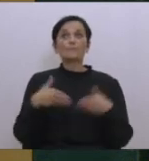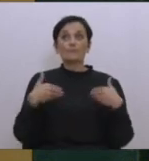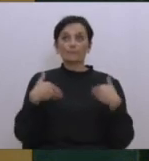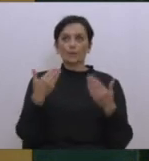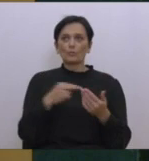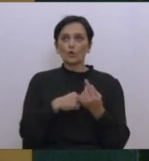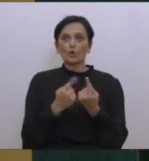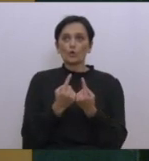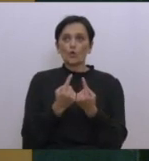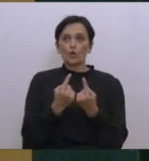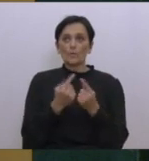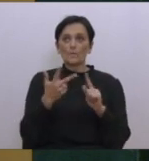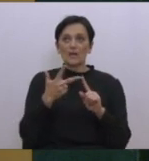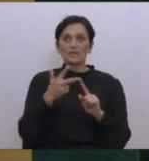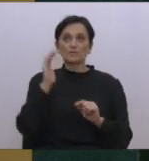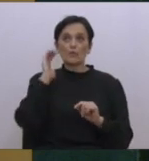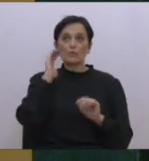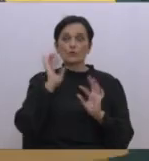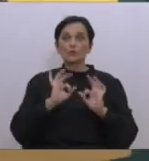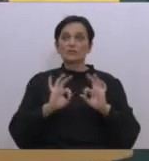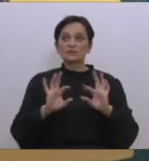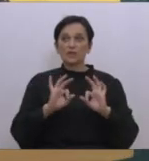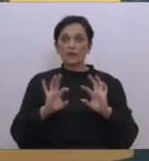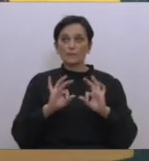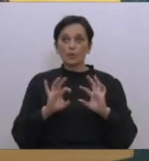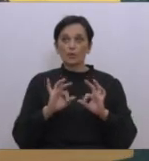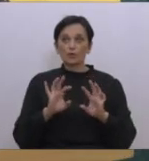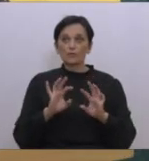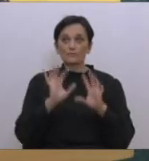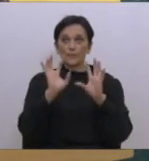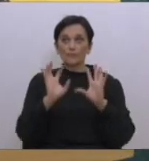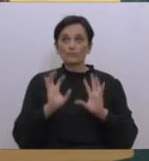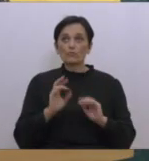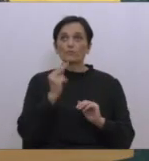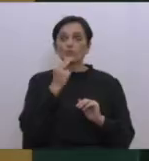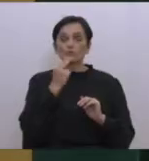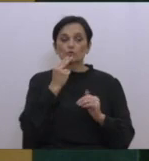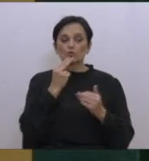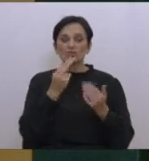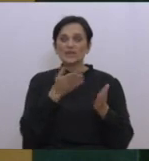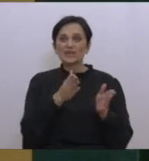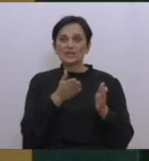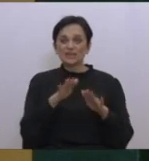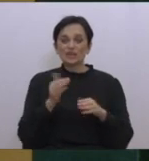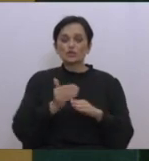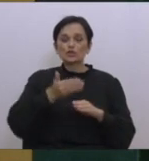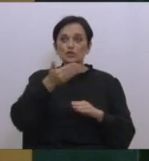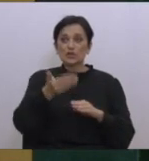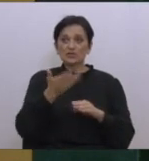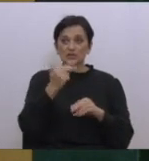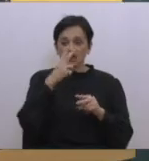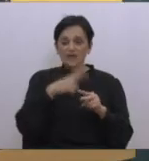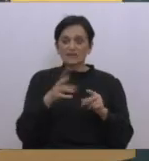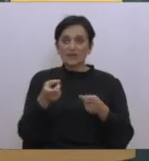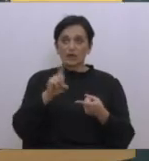Მოგესალმებით კოლეგებო, მესამე მოსმენით წარმოგიდგენთ კანონს სურსათის ნარჩენების მის შეწირულობის და დანაკარგების